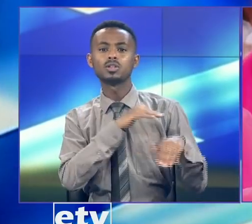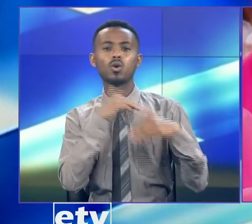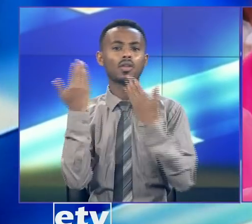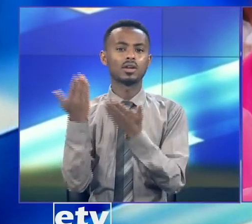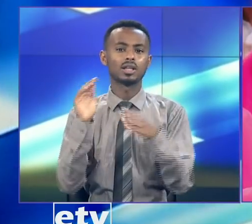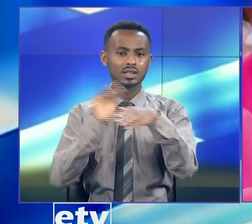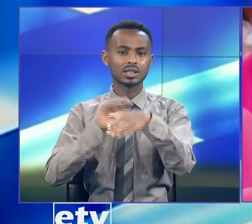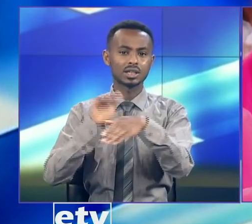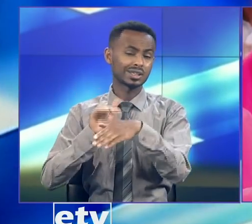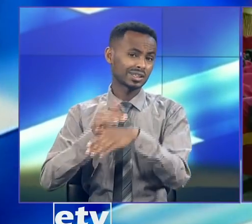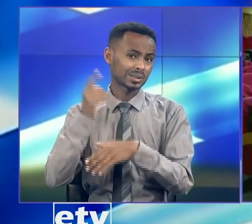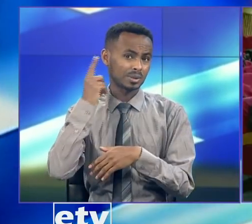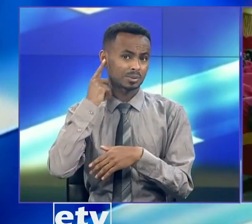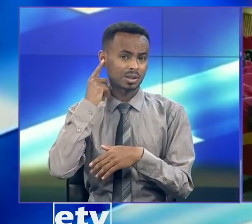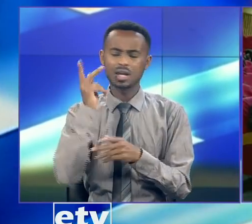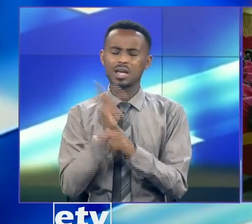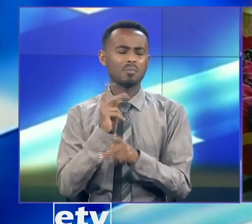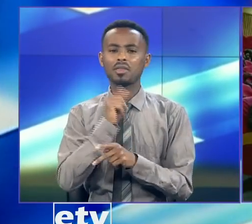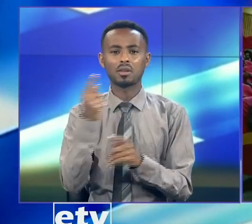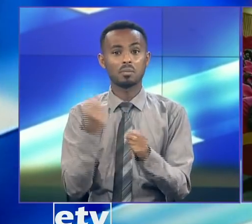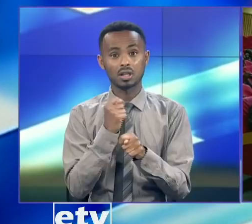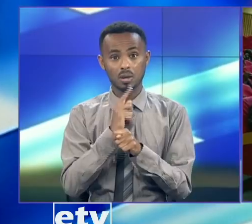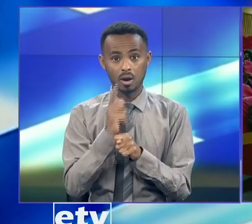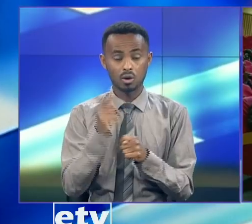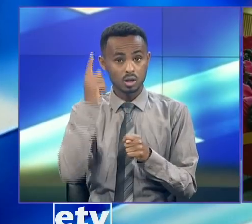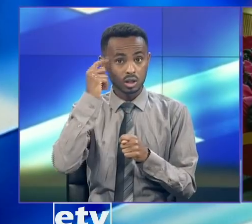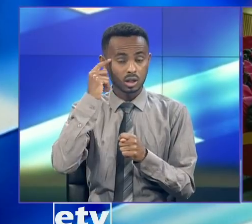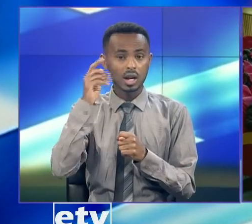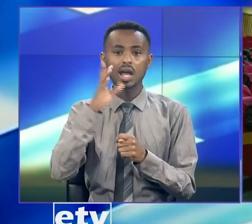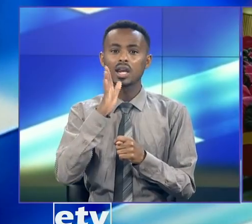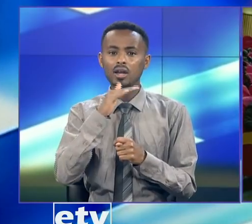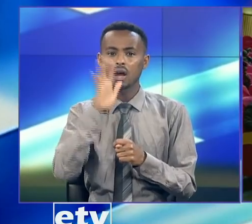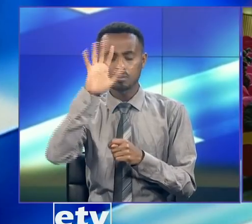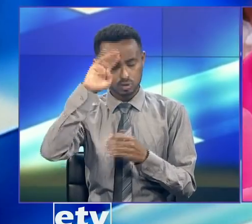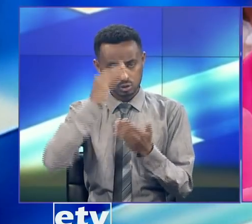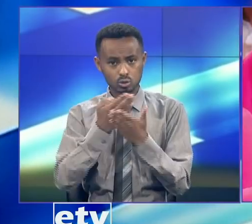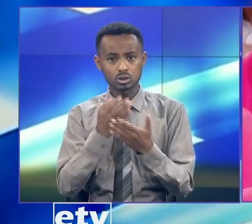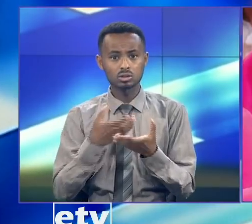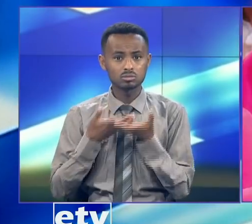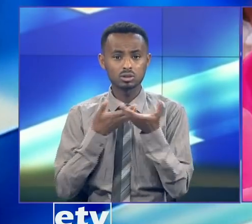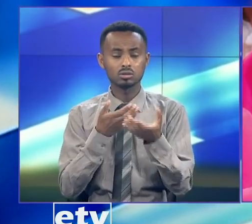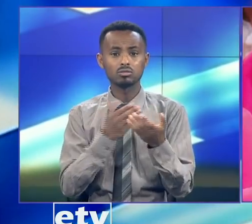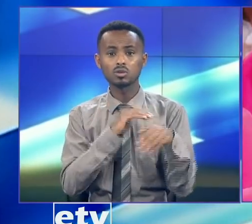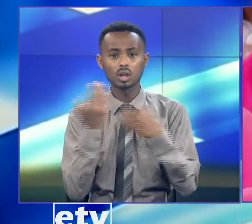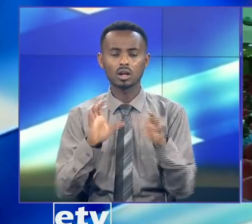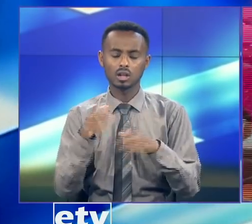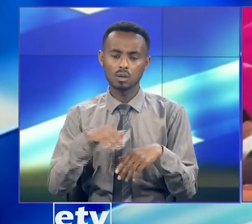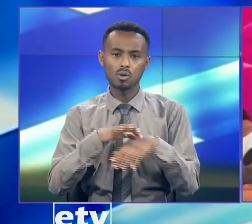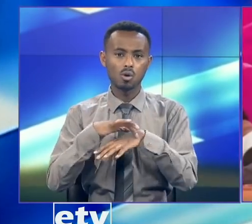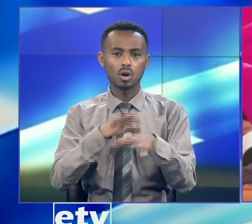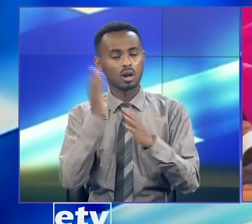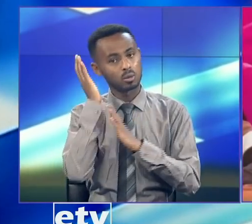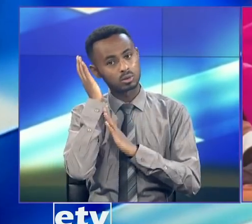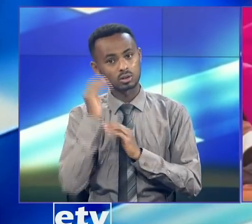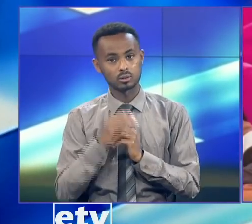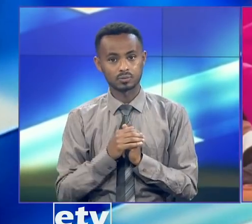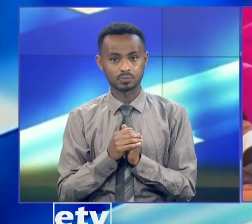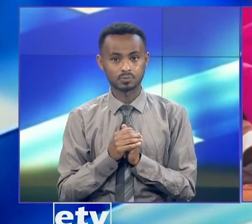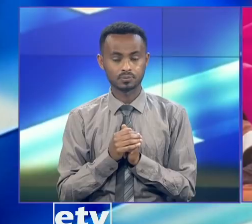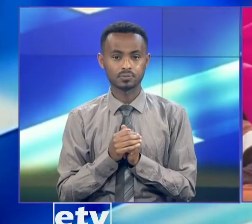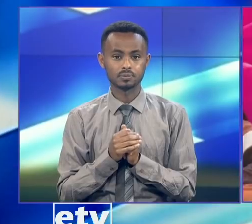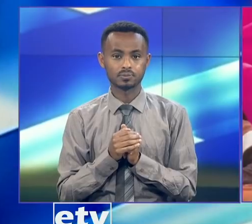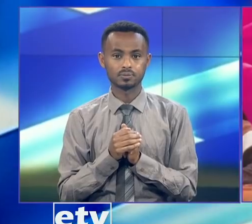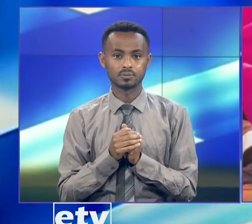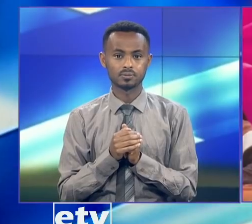መስዋዕትነት ሲቀሰቅስ መስማት የማይጠበቅ ተግባር ነው። የትግራይ እናት አምስት ልጆችን ገብራ ዛሬም ጎዳና ላይ ናት። ከልታ አመት አብ